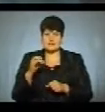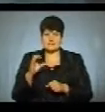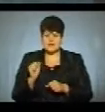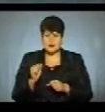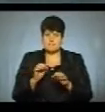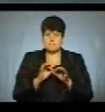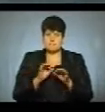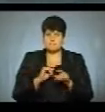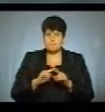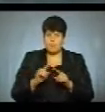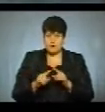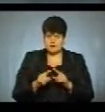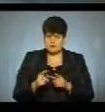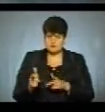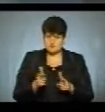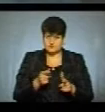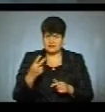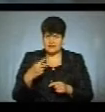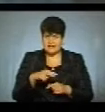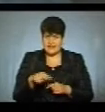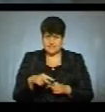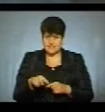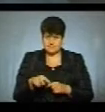по-корейськи 20 літр.